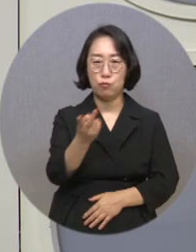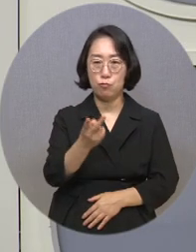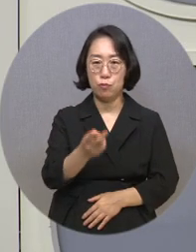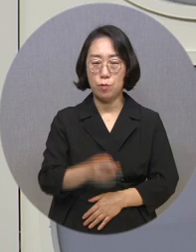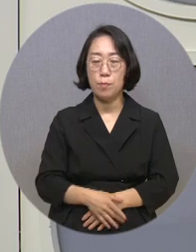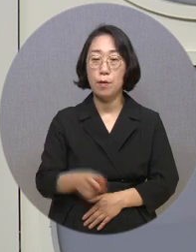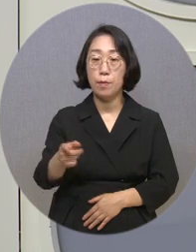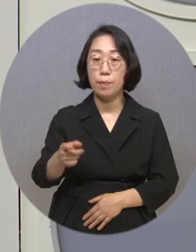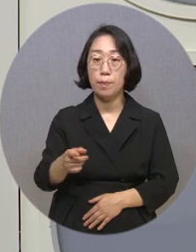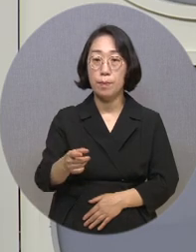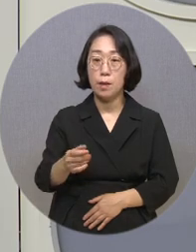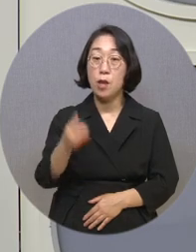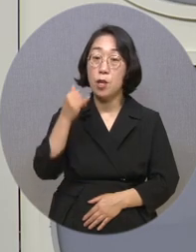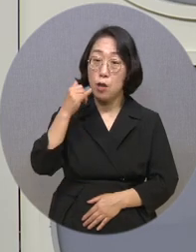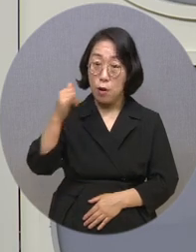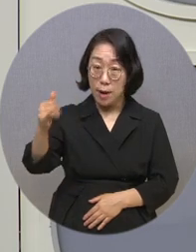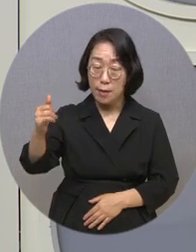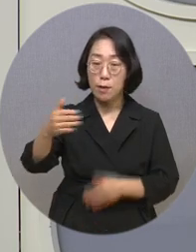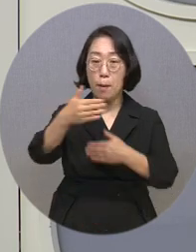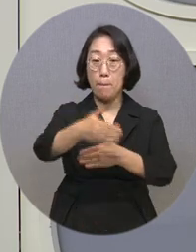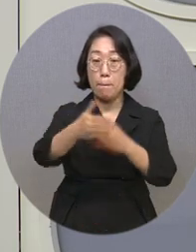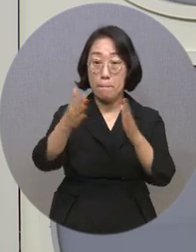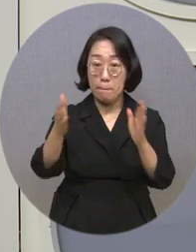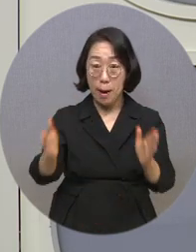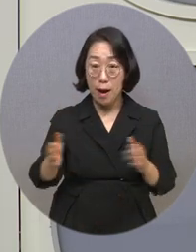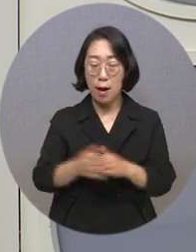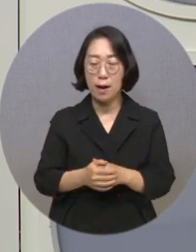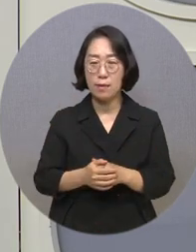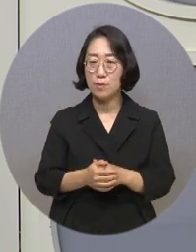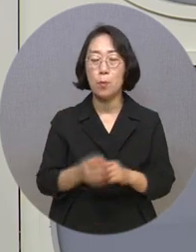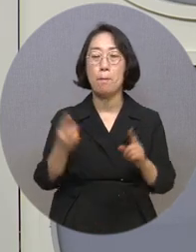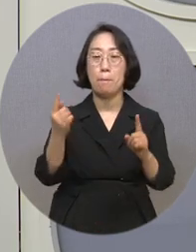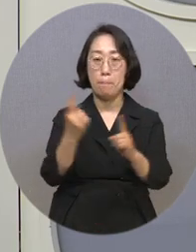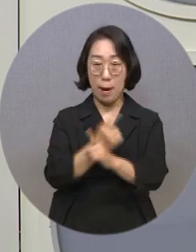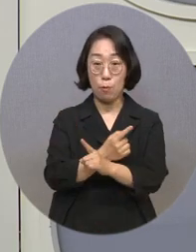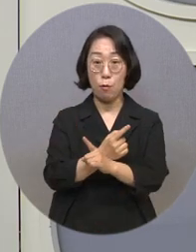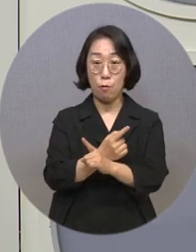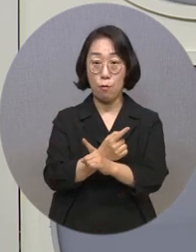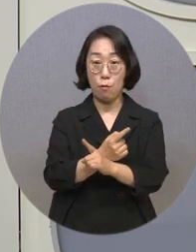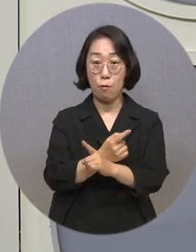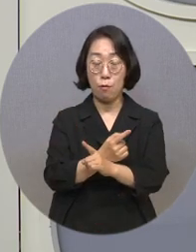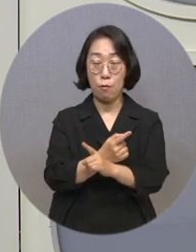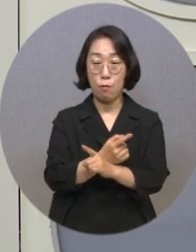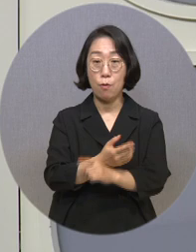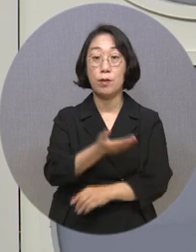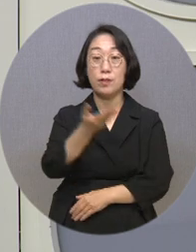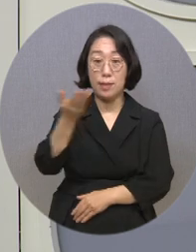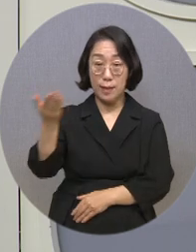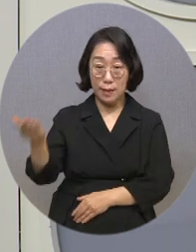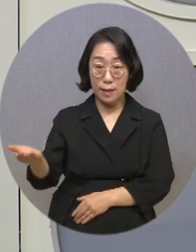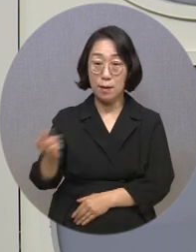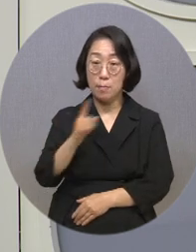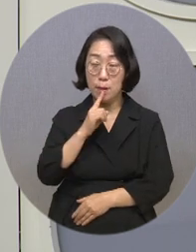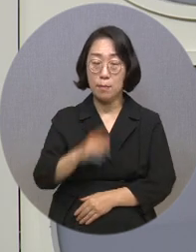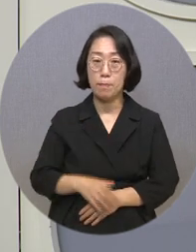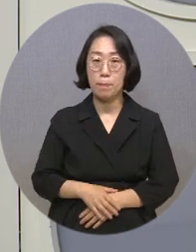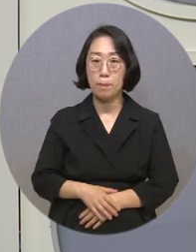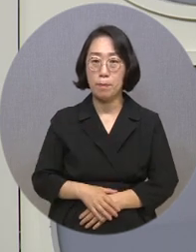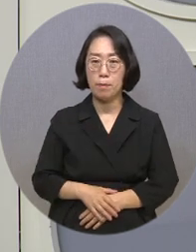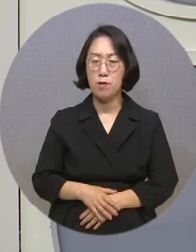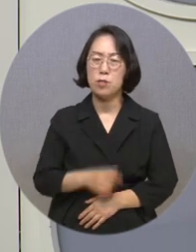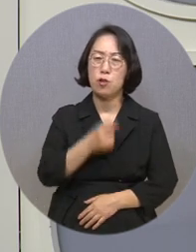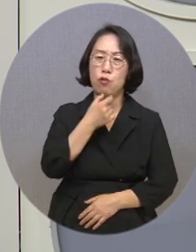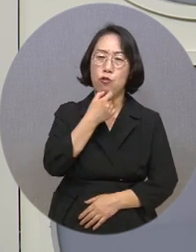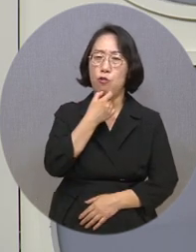보호자한테 연락을 해가지고 어르신 같은 방에 있는 분하고 마음이 안 맞으니까 다른 방으로 옮겨드리겠습니다 하면은 안 나갈라